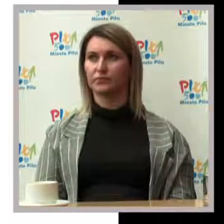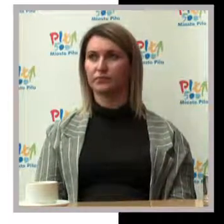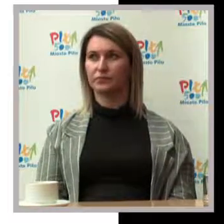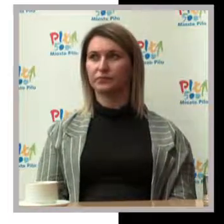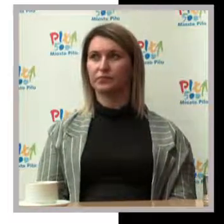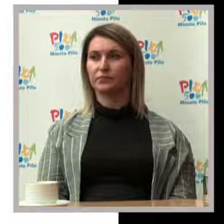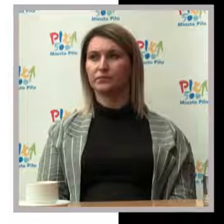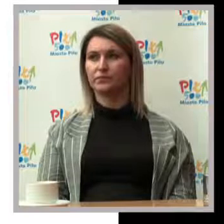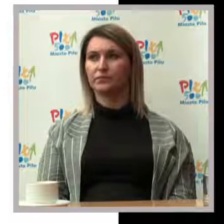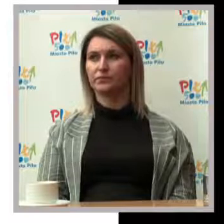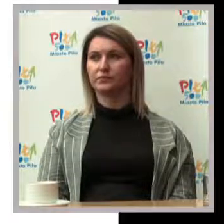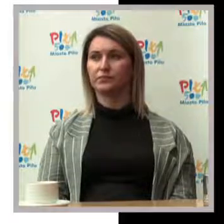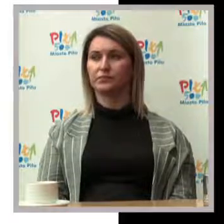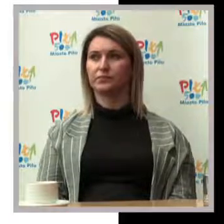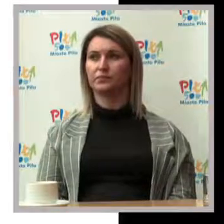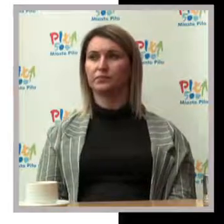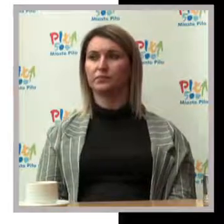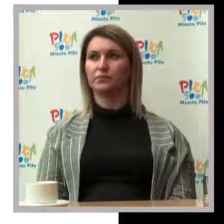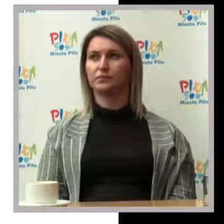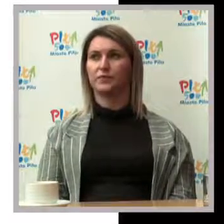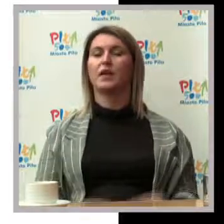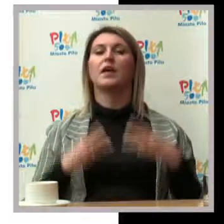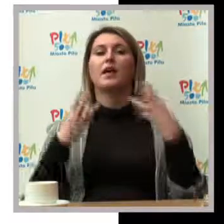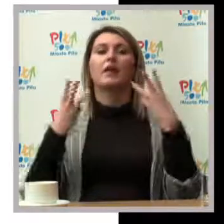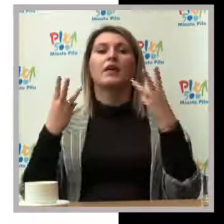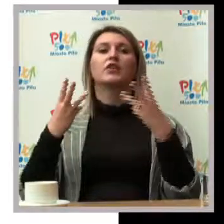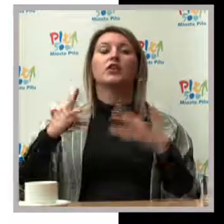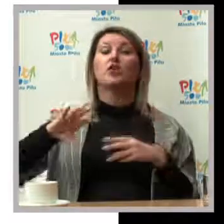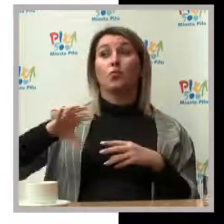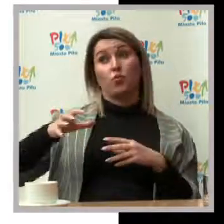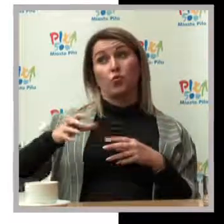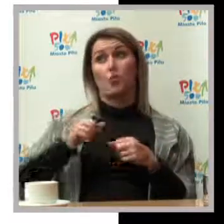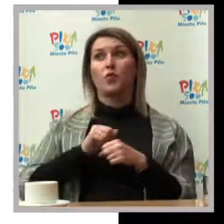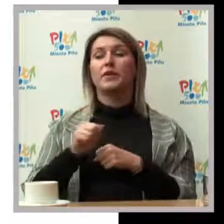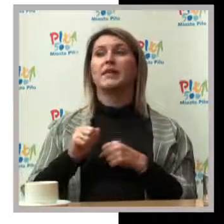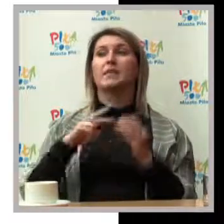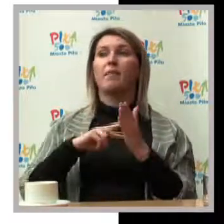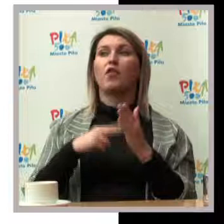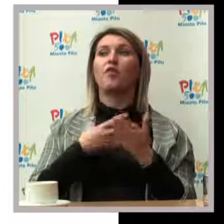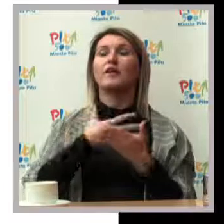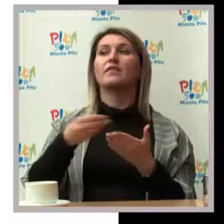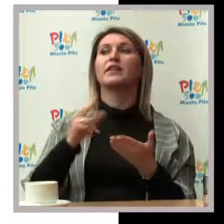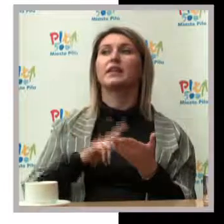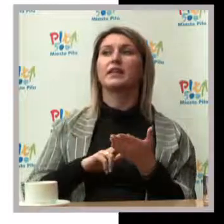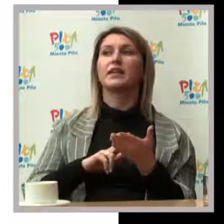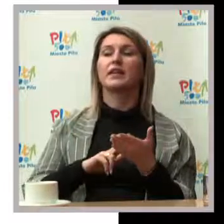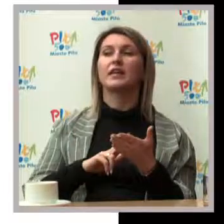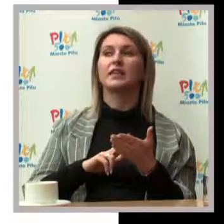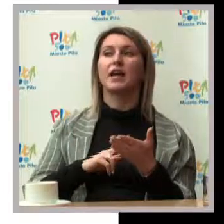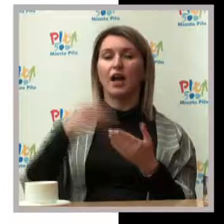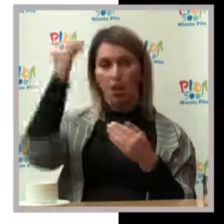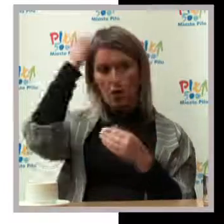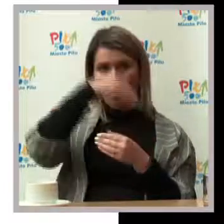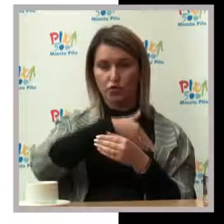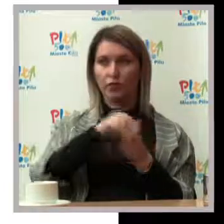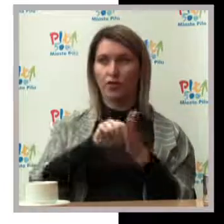Państwa, wydatki bieżące na oświatę jako główne źródło czy naszych wydatków bieżących od 2014 roku, ona